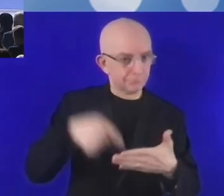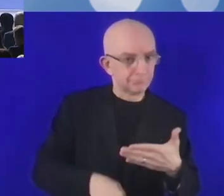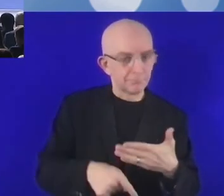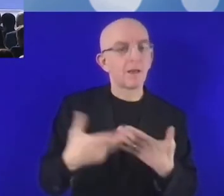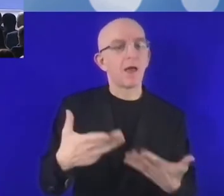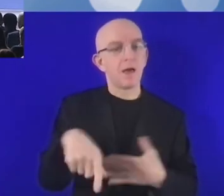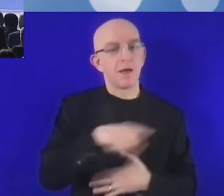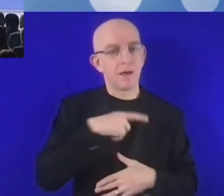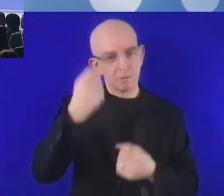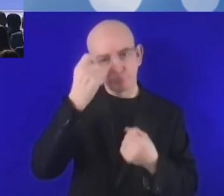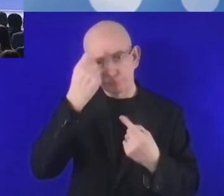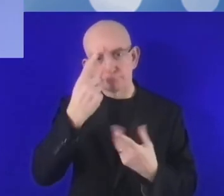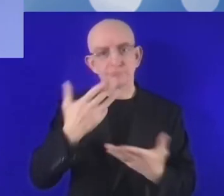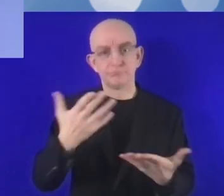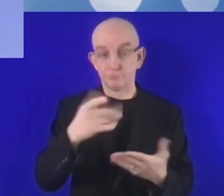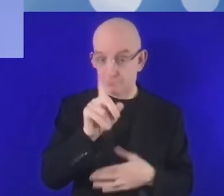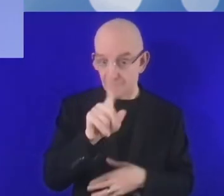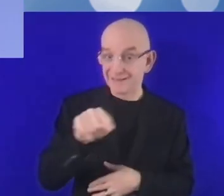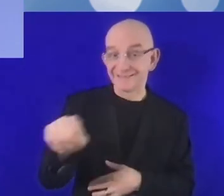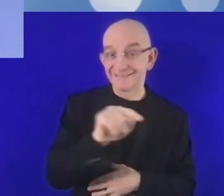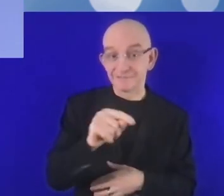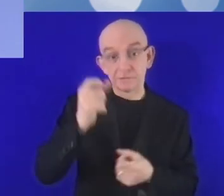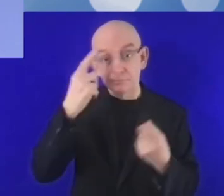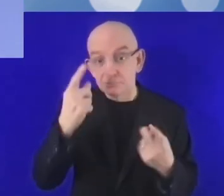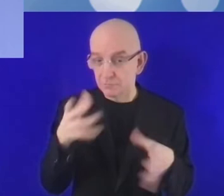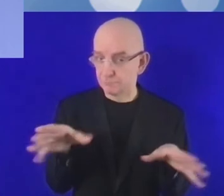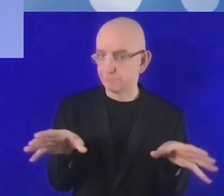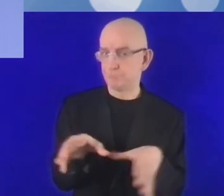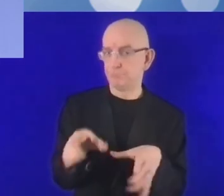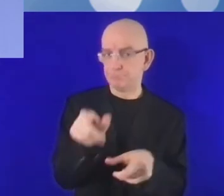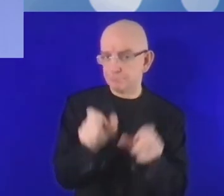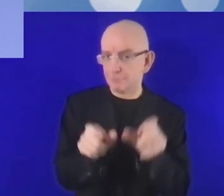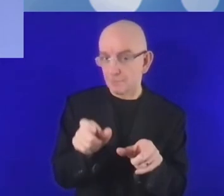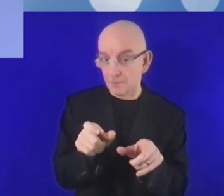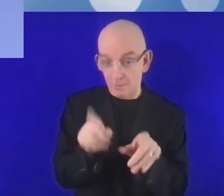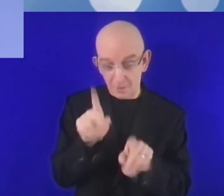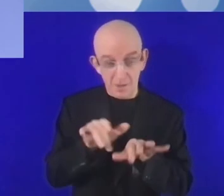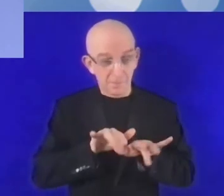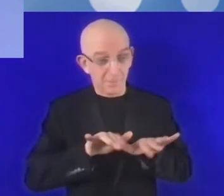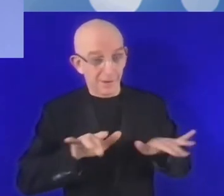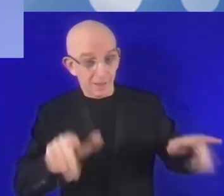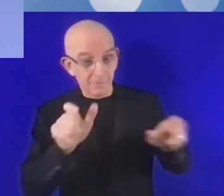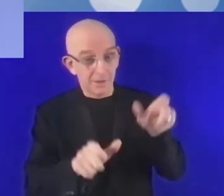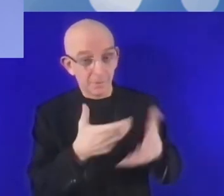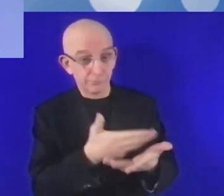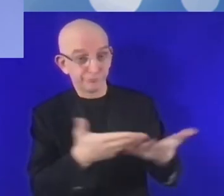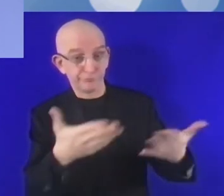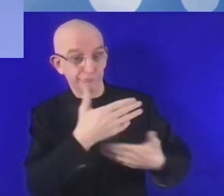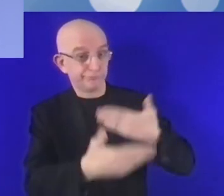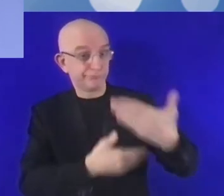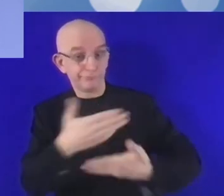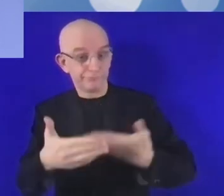tout change, la technologie a de plus en plus d'influence sur notre vie. En vérité, elle